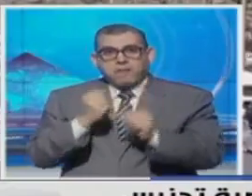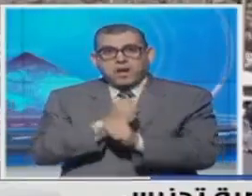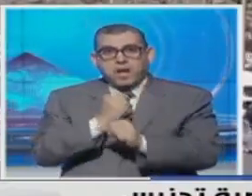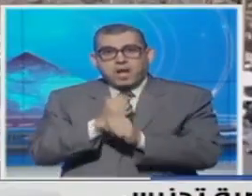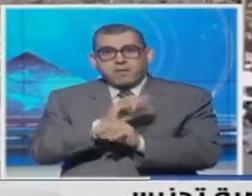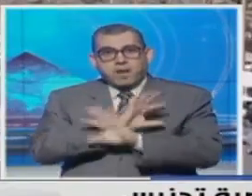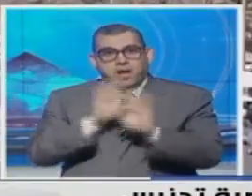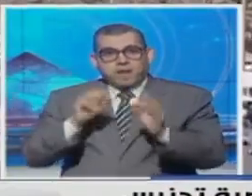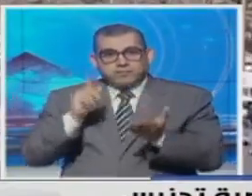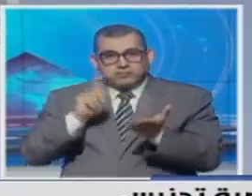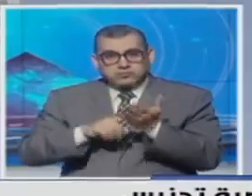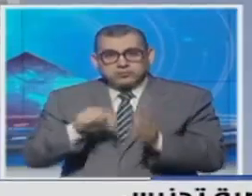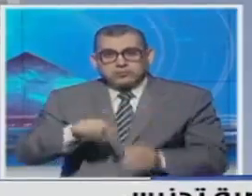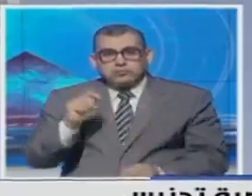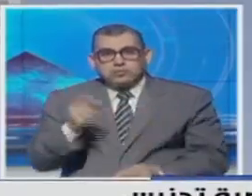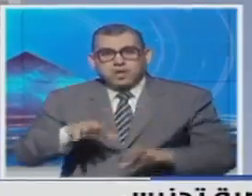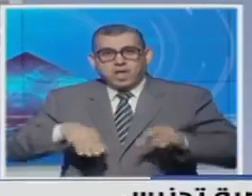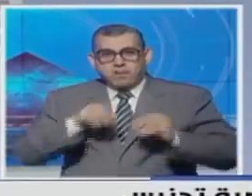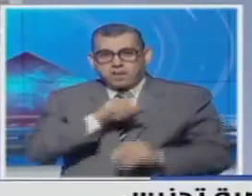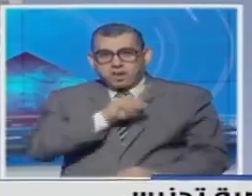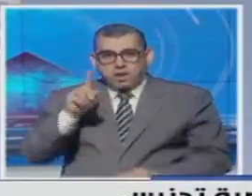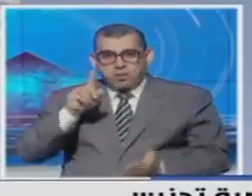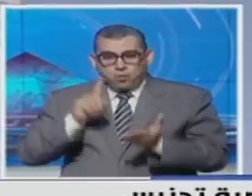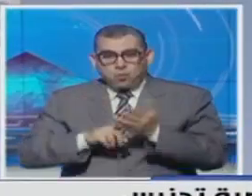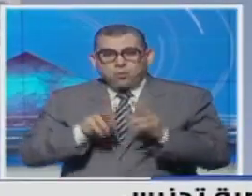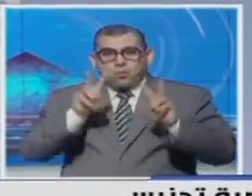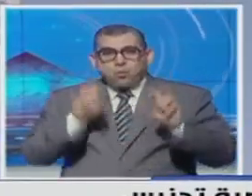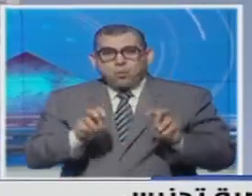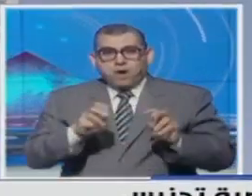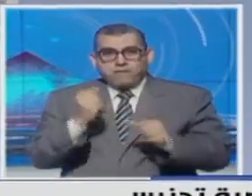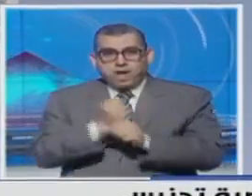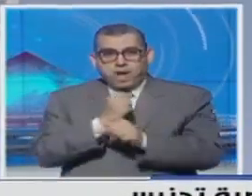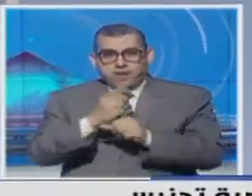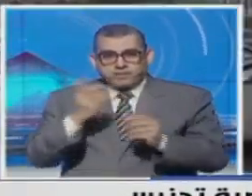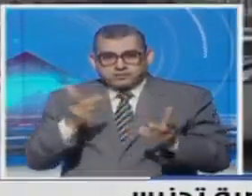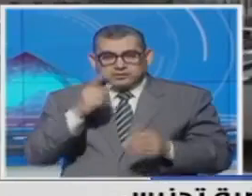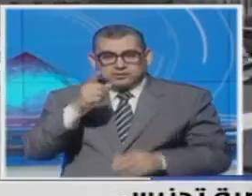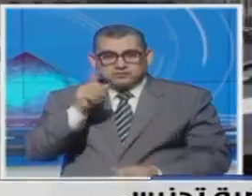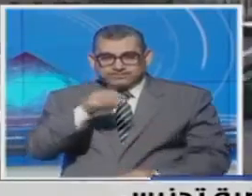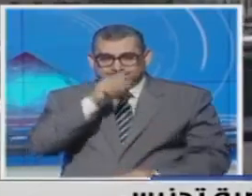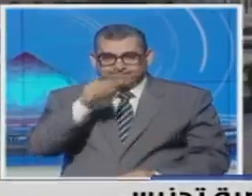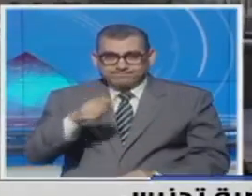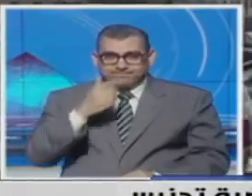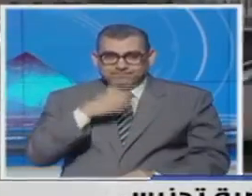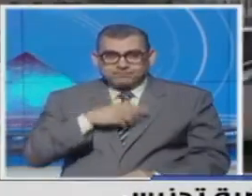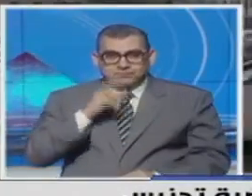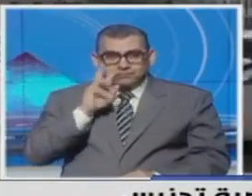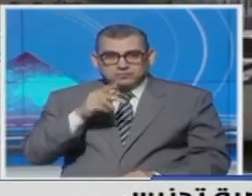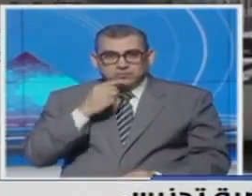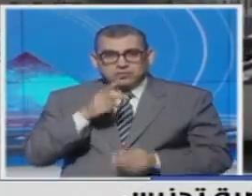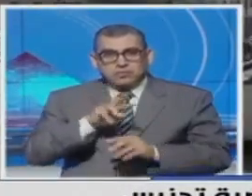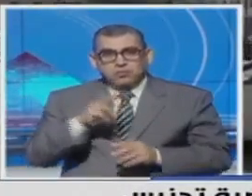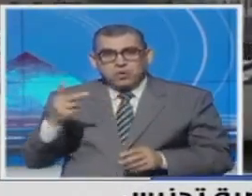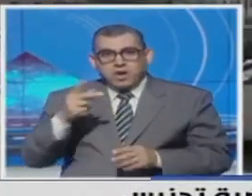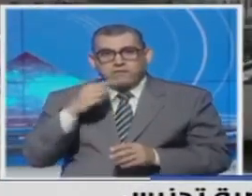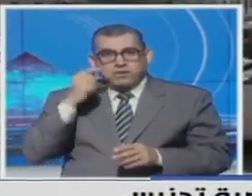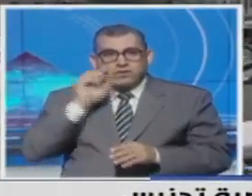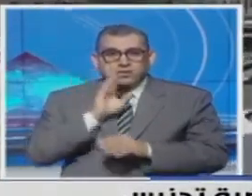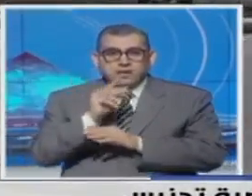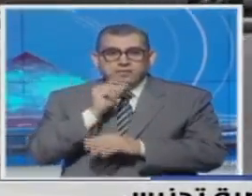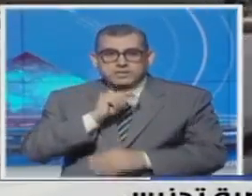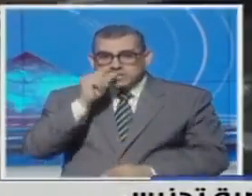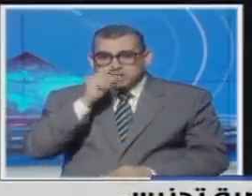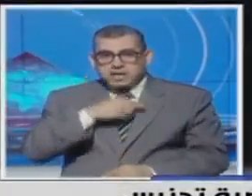باتخاذ جميع الإجراءات الفورية واللازمة لوقف في هذه الأعمال المشينة التي تخالف جميع التعاليم